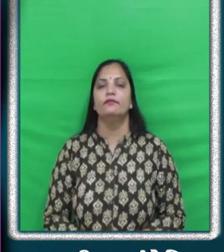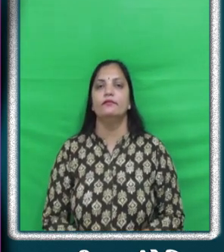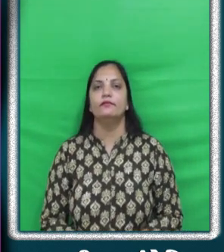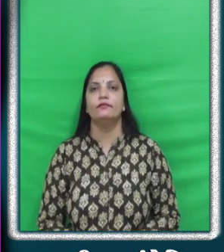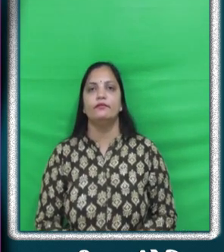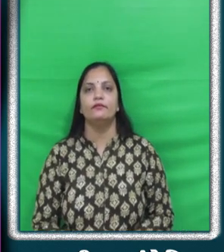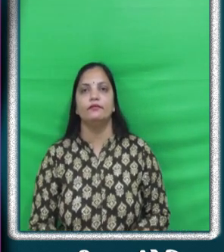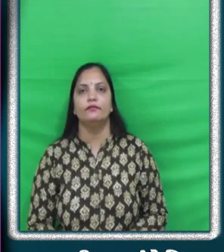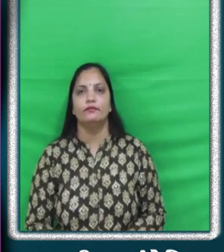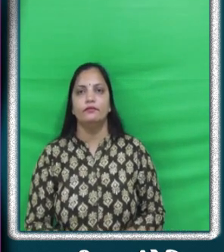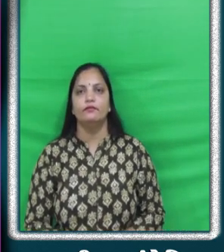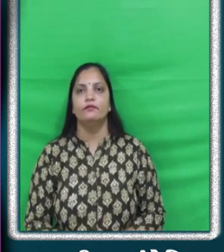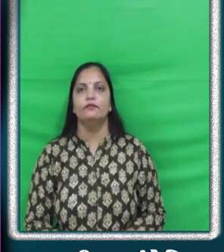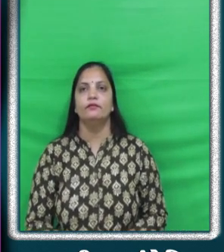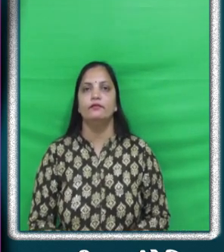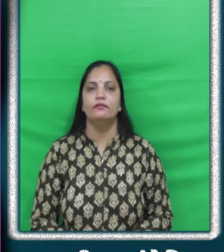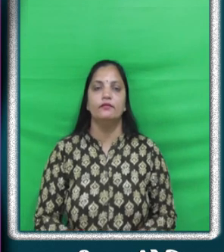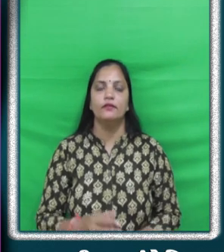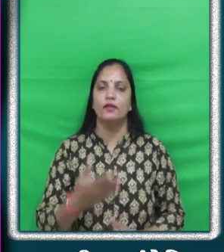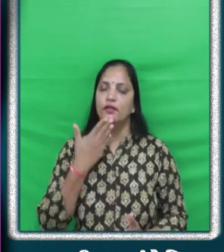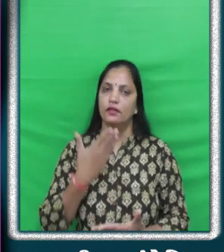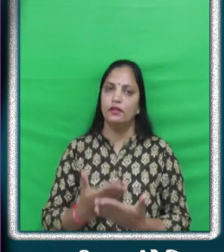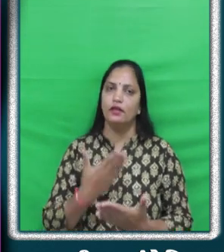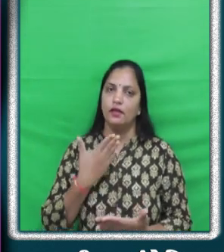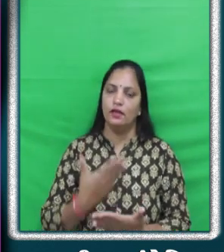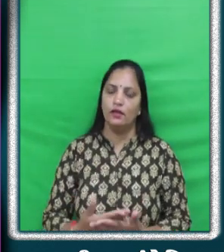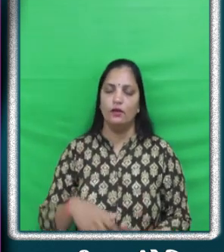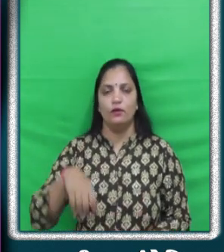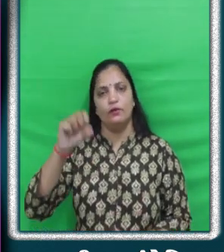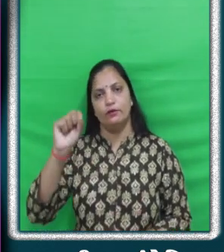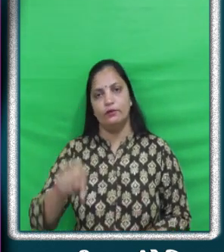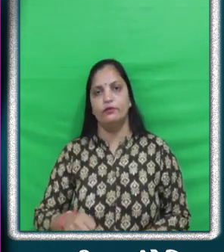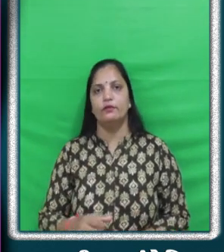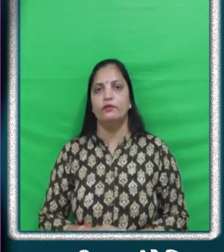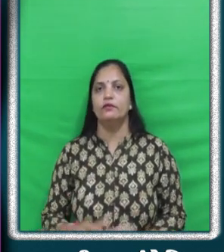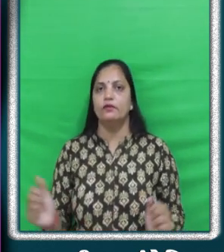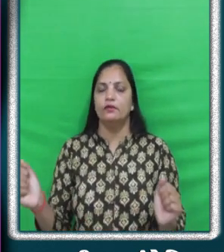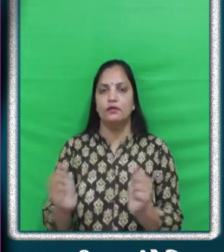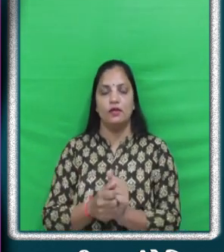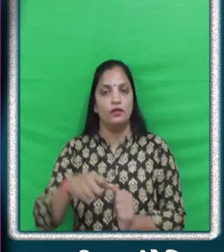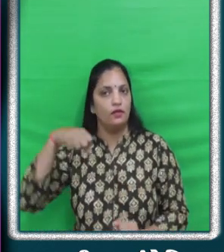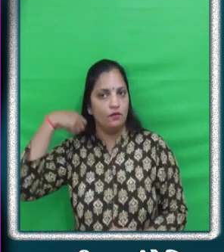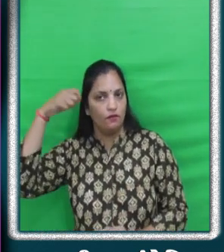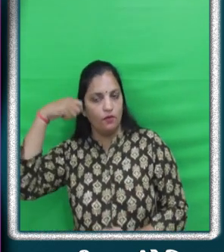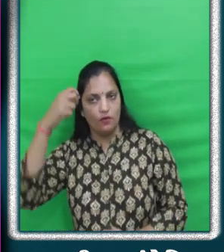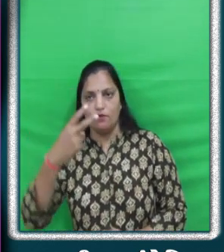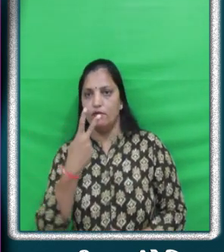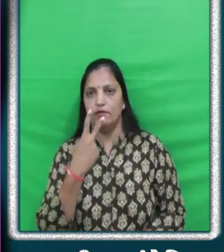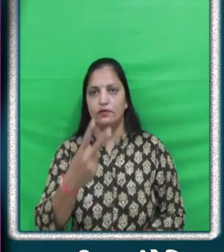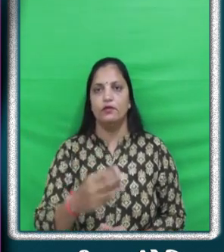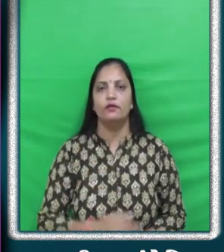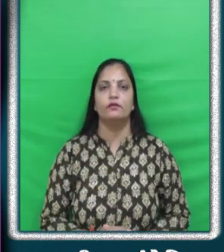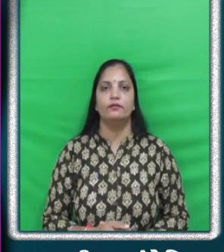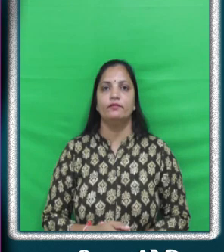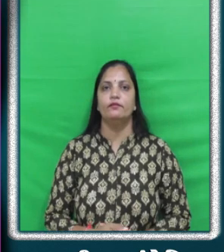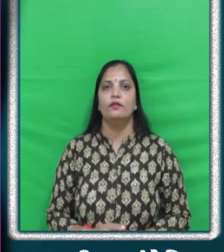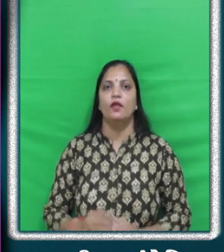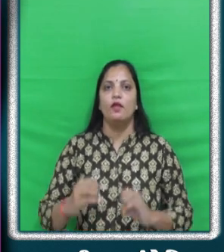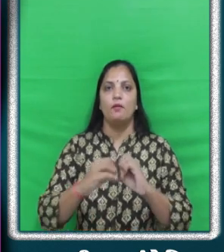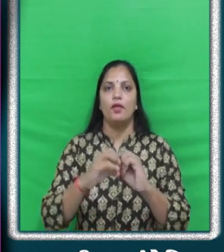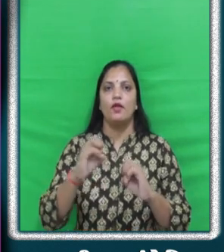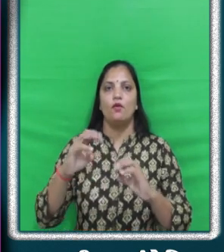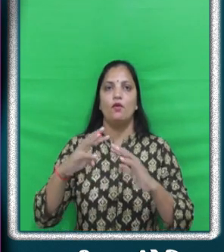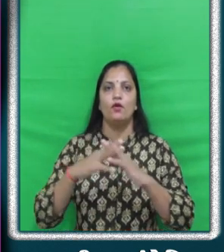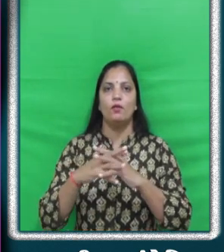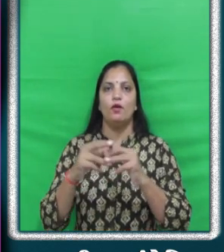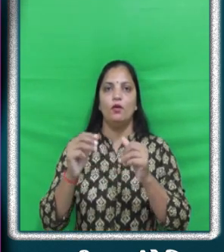થેન્ક યુ, આ બધાને દેખાવે છે કે કહેવા માટે થેન્ક યુ. દેખાતું હોય તો યસ અને સાથે સાથે વિડીયો જોતા રહો. કે જેની અંદર બાઉમેનની